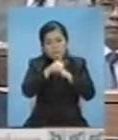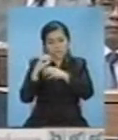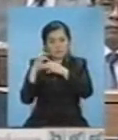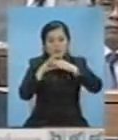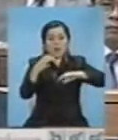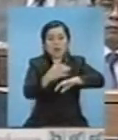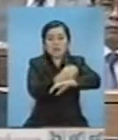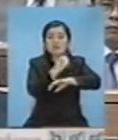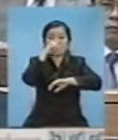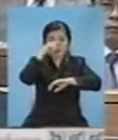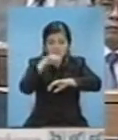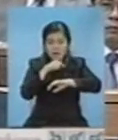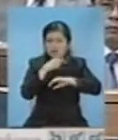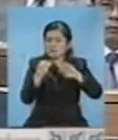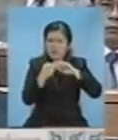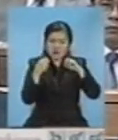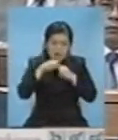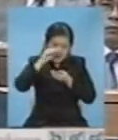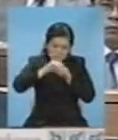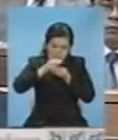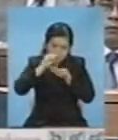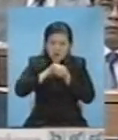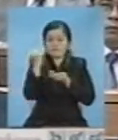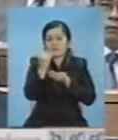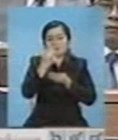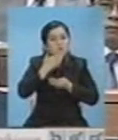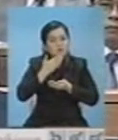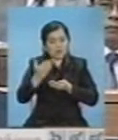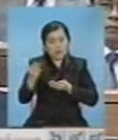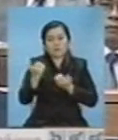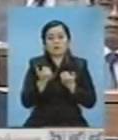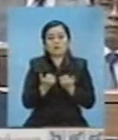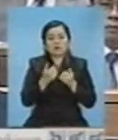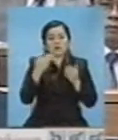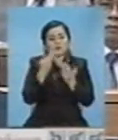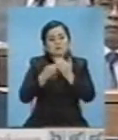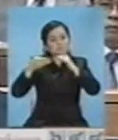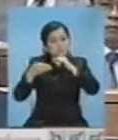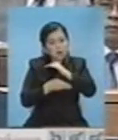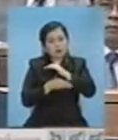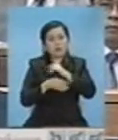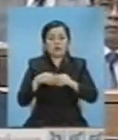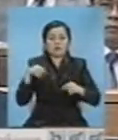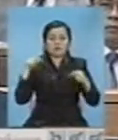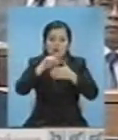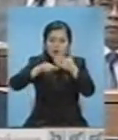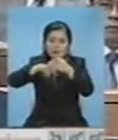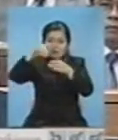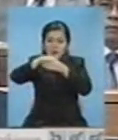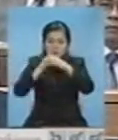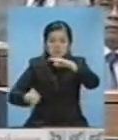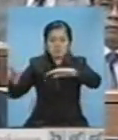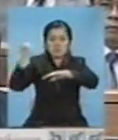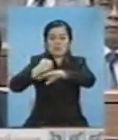องประเทศไทยที่เป็นมะเร็งร้ายที่สุดของเราคือซื้อเสียงโกงเลือกตั้งเสร็จแล้วมีอำน